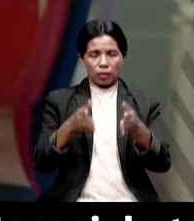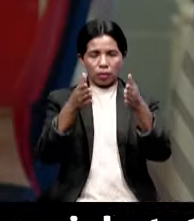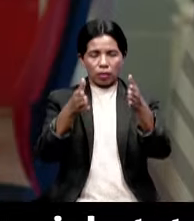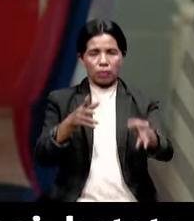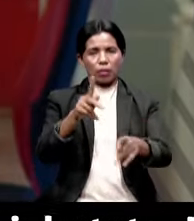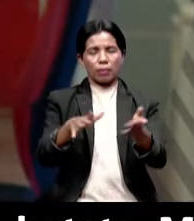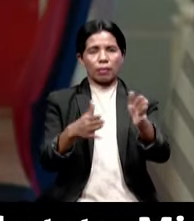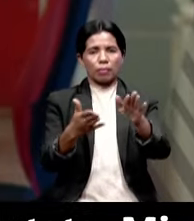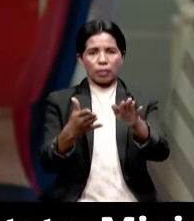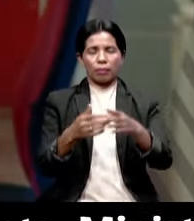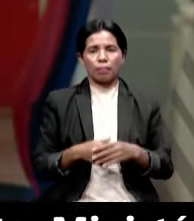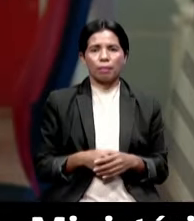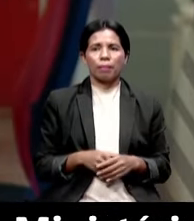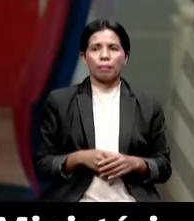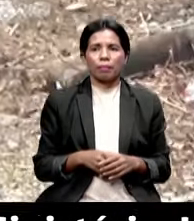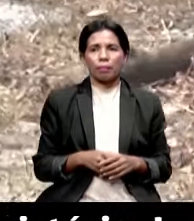mate ising.